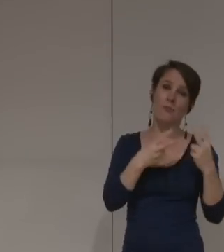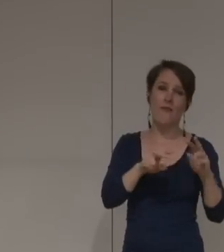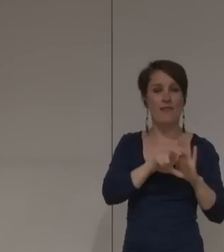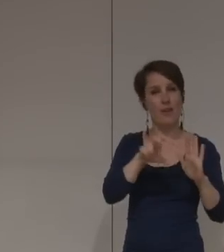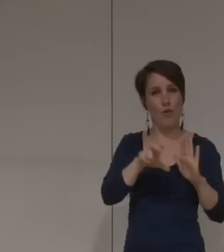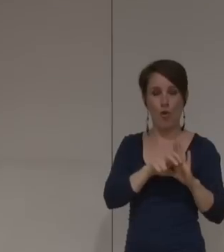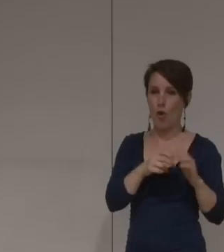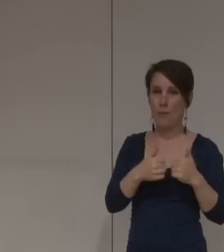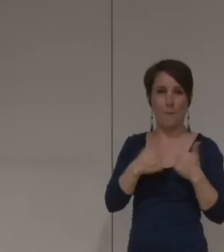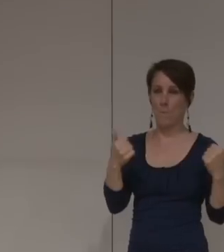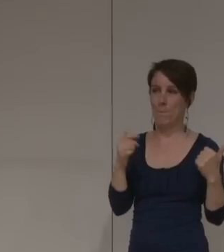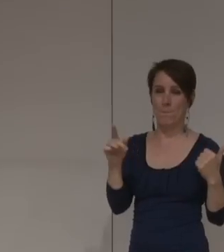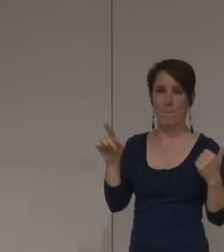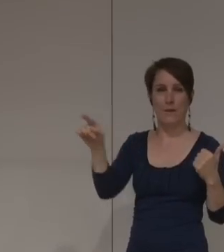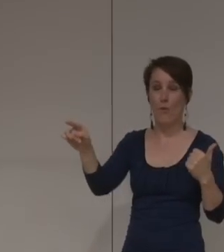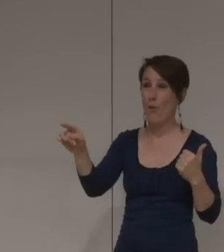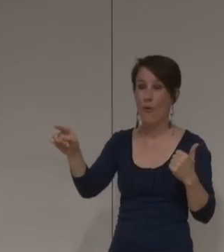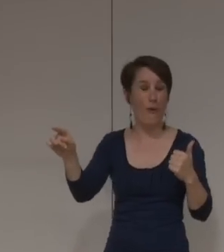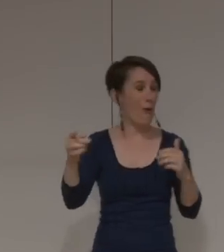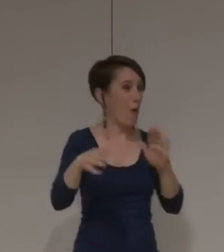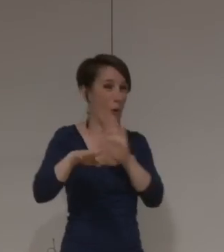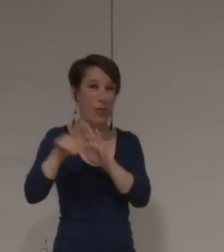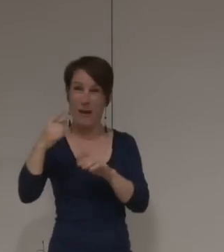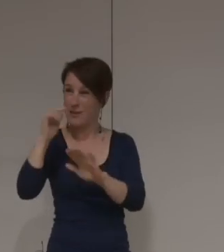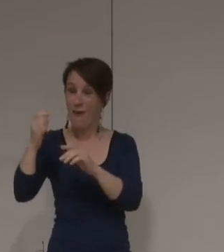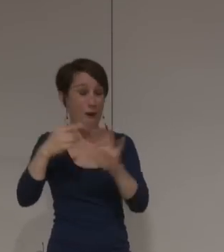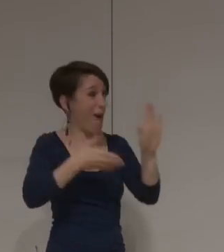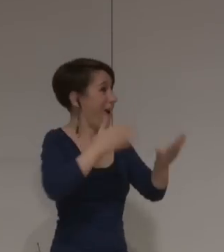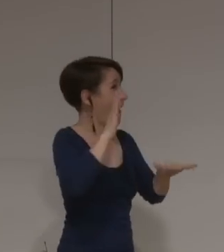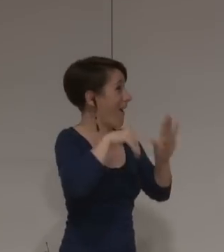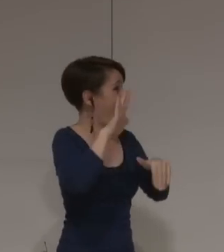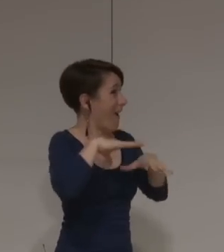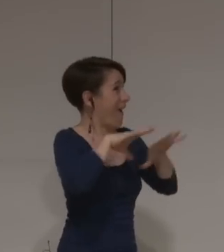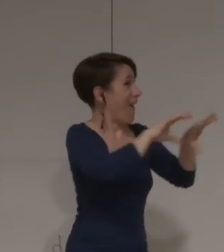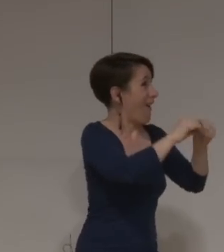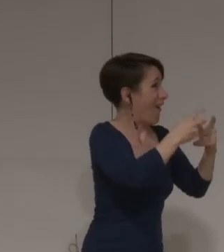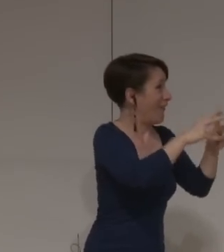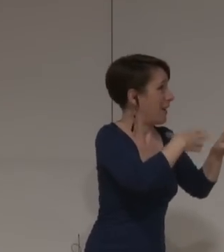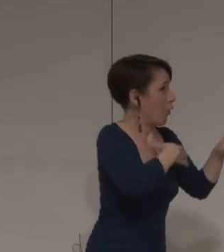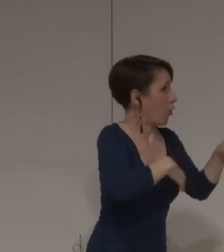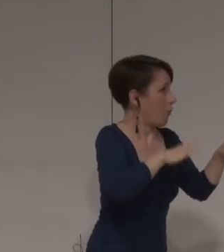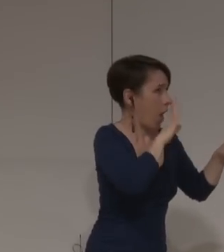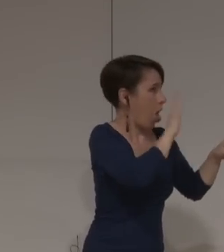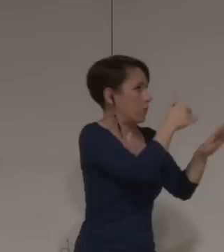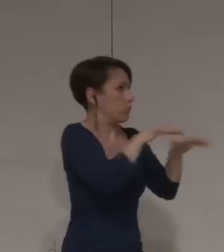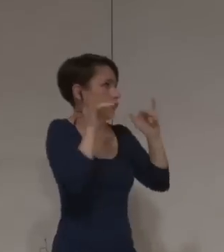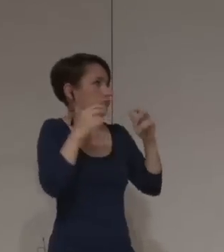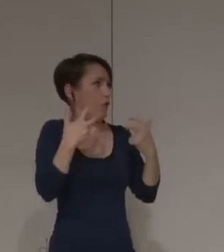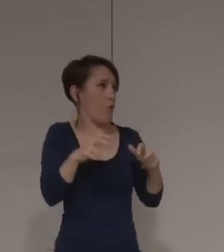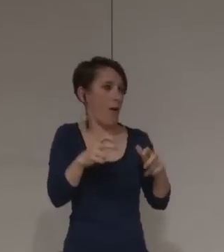renoncé à l'idée de ce transfert ce dont nous avons pris acte dans le même